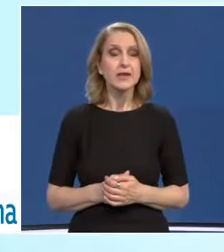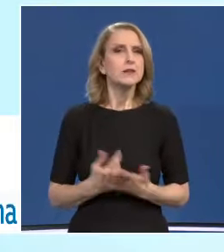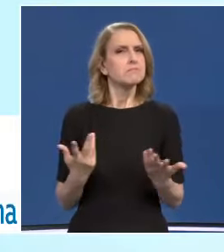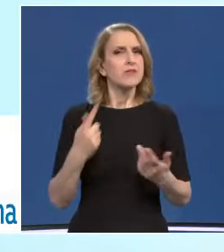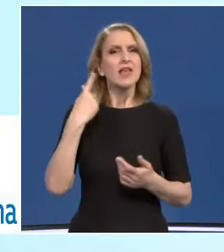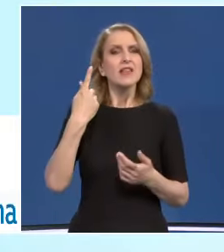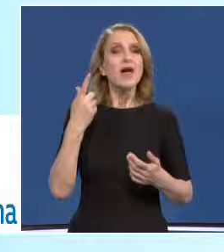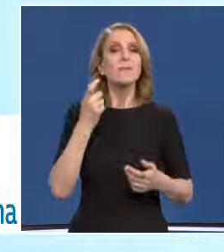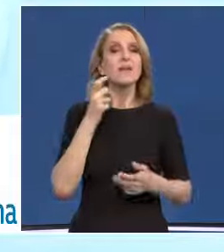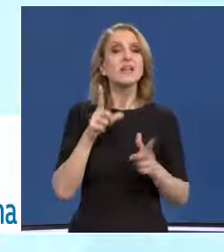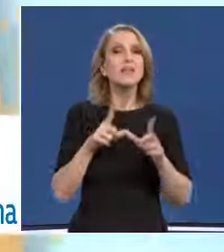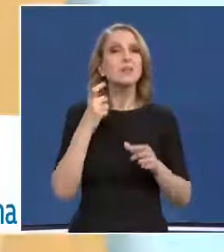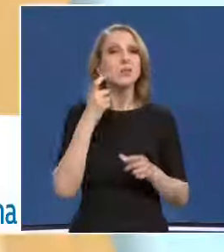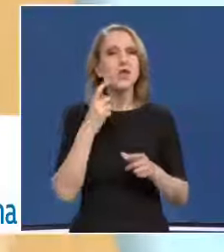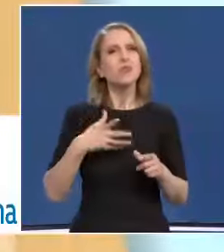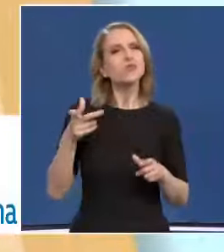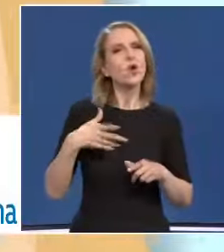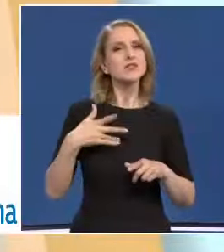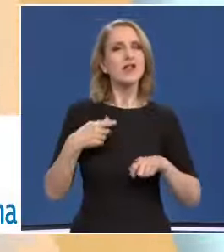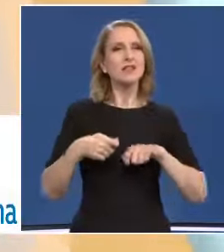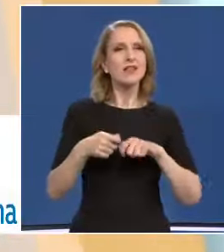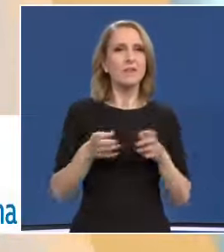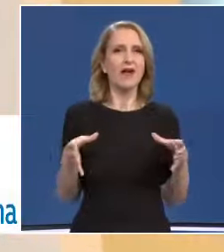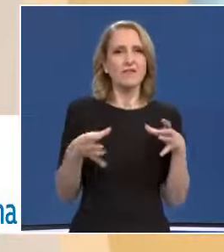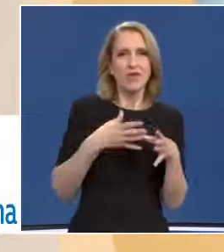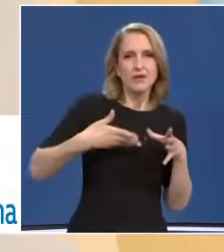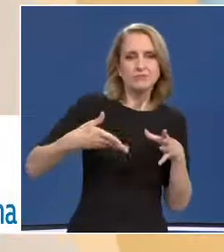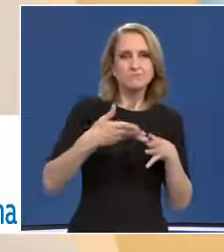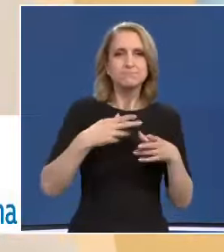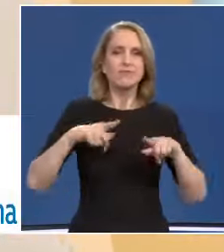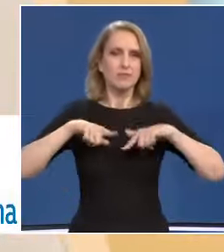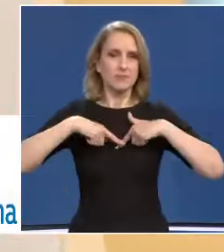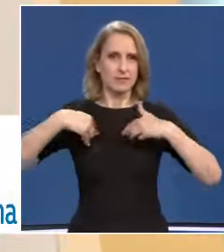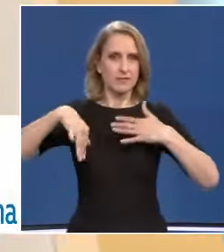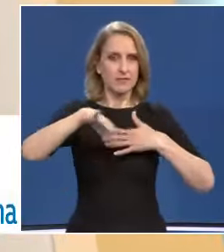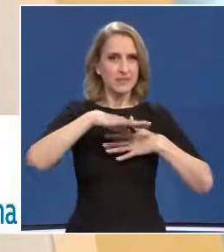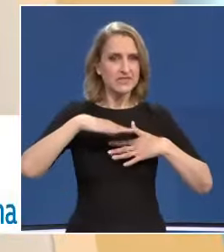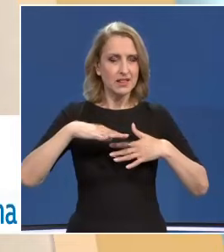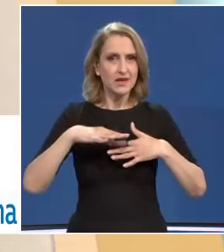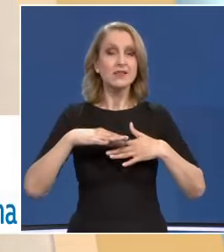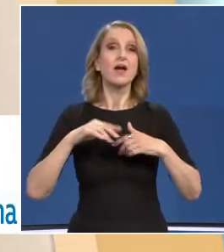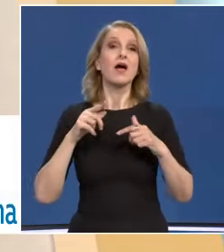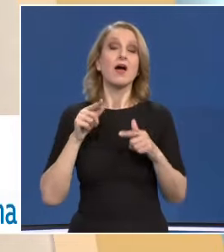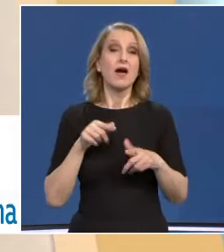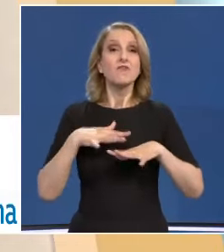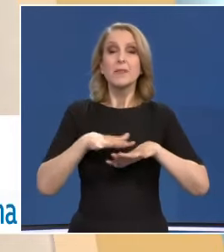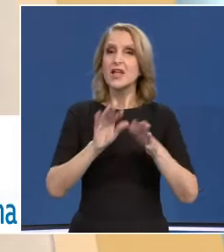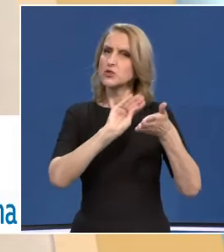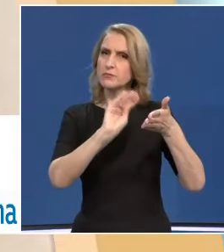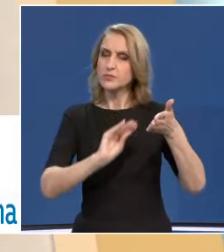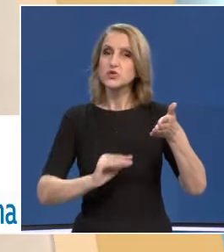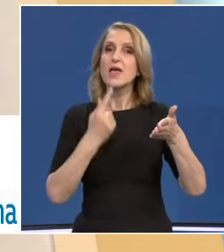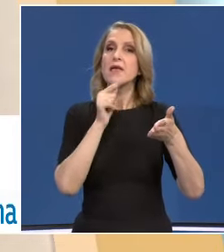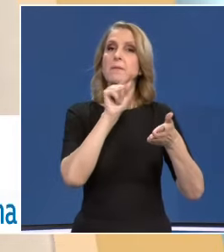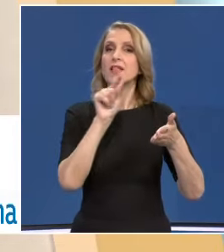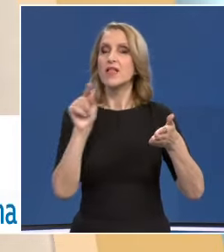Идеята на Мартин Божанов е да създаде лоби сред магистратските среди, пише в анонимния текст, изпратен до парламента. В мрежата се посочват